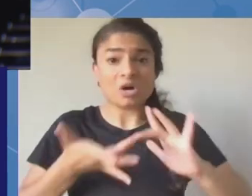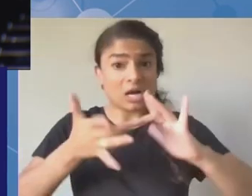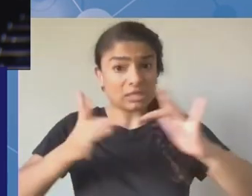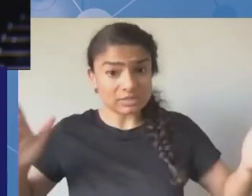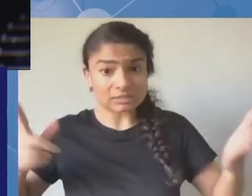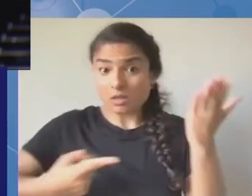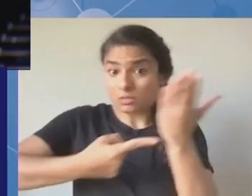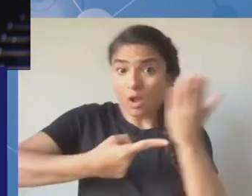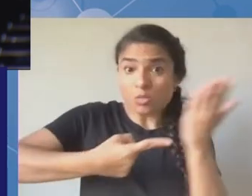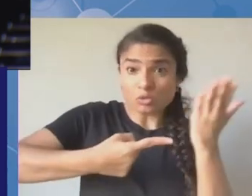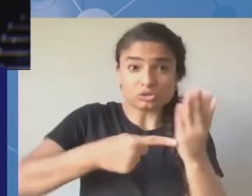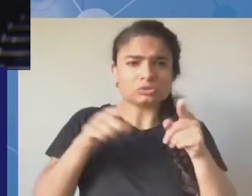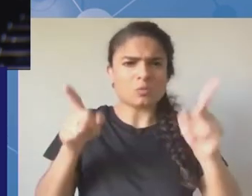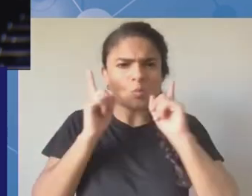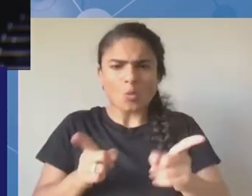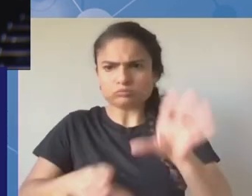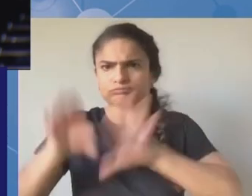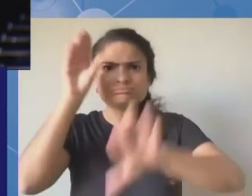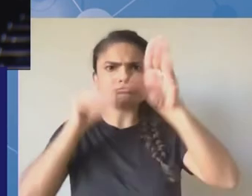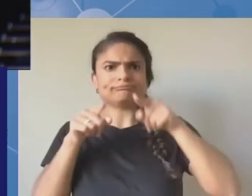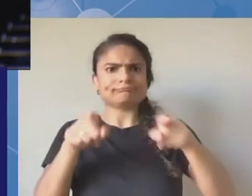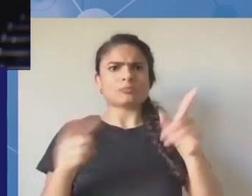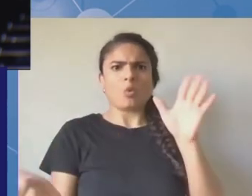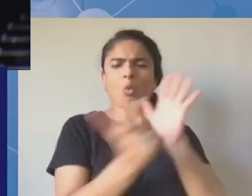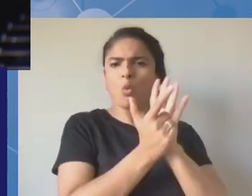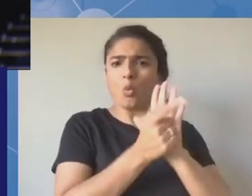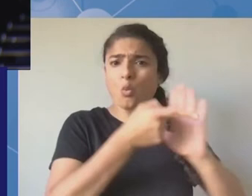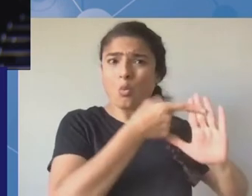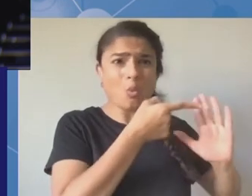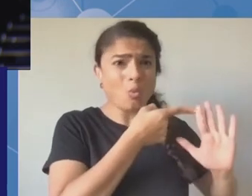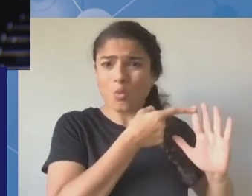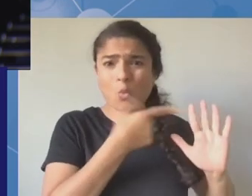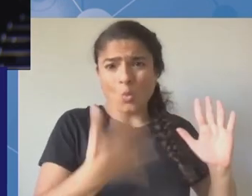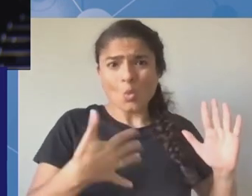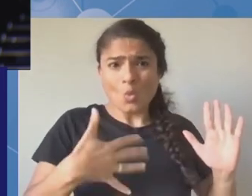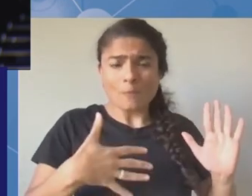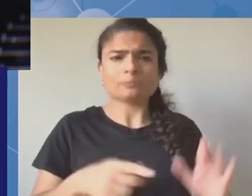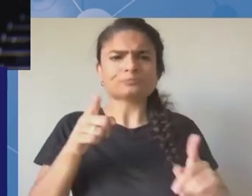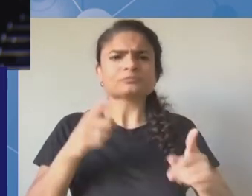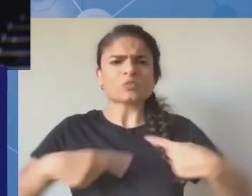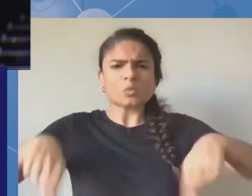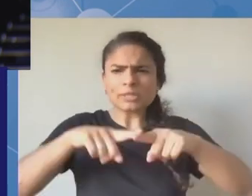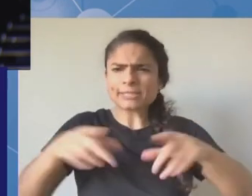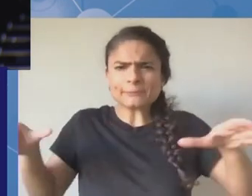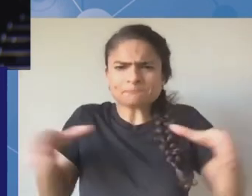الضروري أن يكون هناك جهود متعددة الميادين،